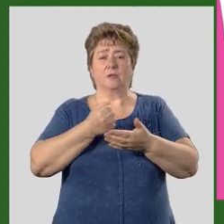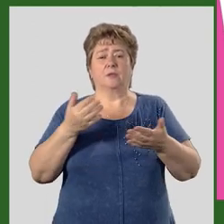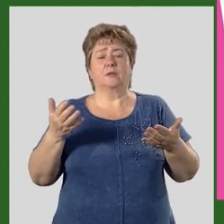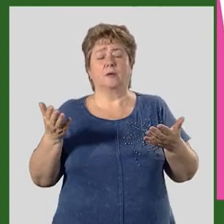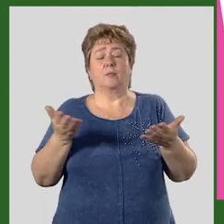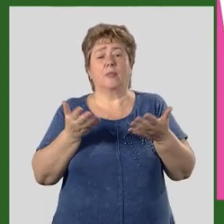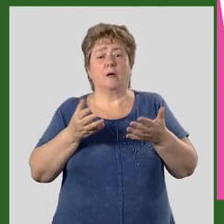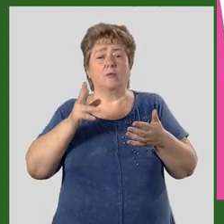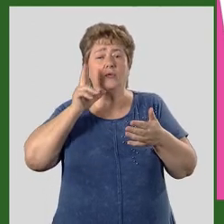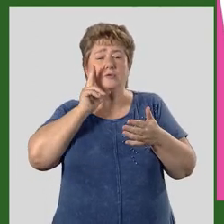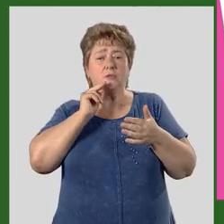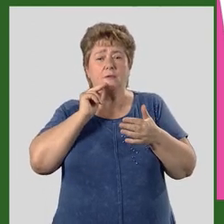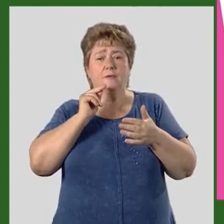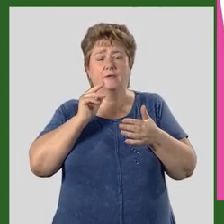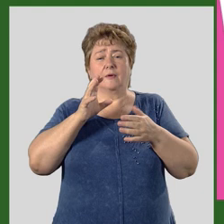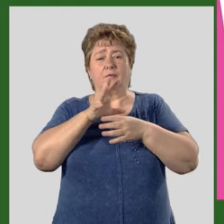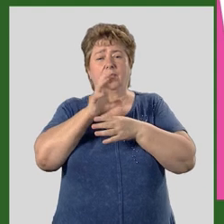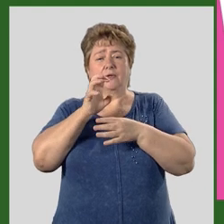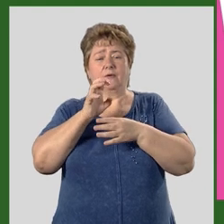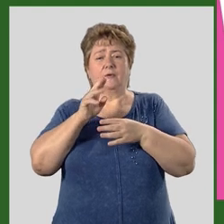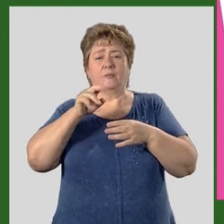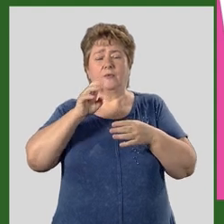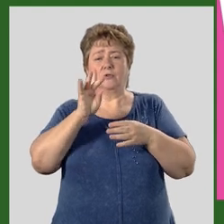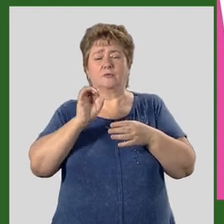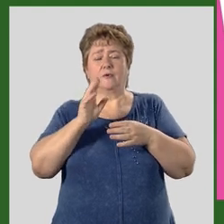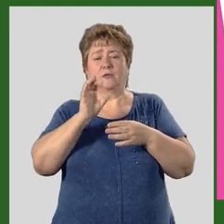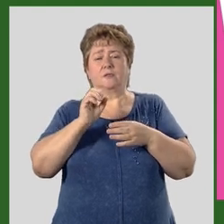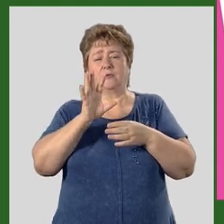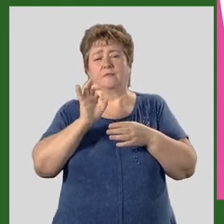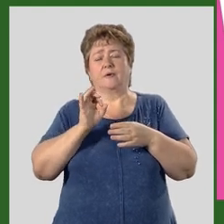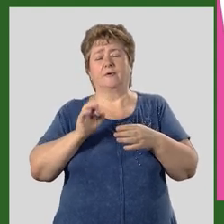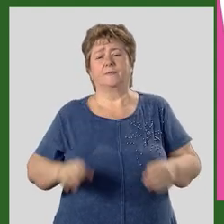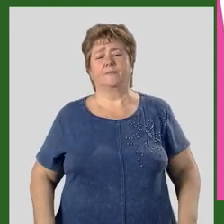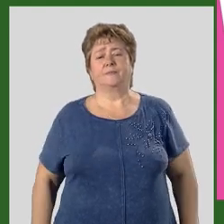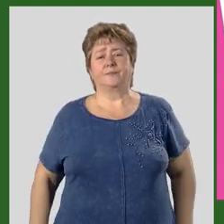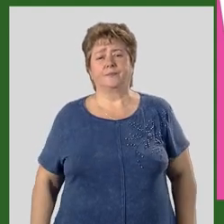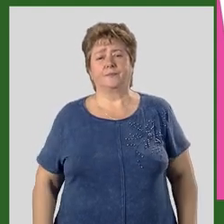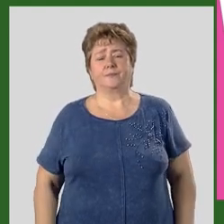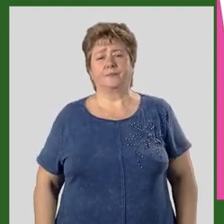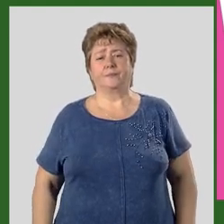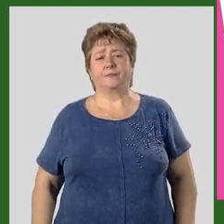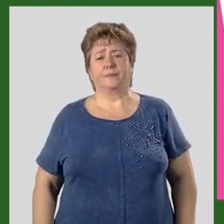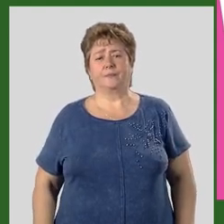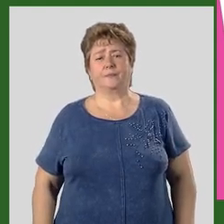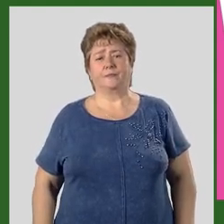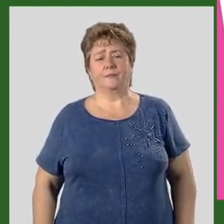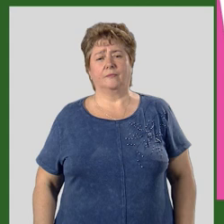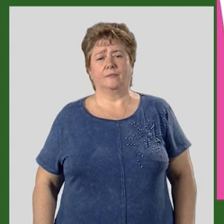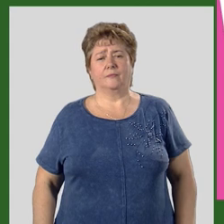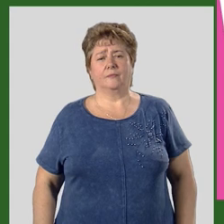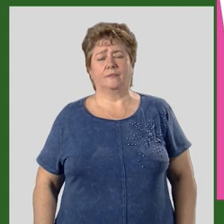Определите, под какой цифрой фотография Пржевальского Николая Михайловича?